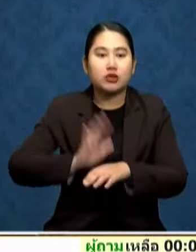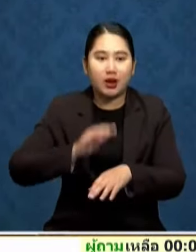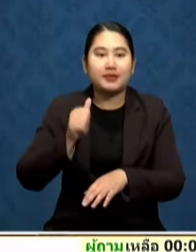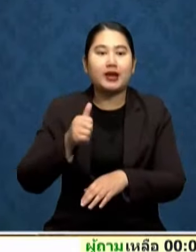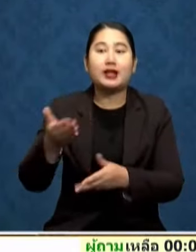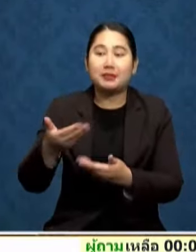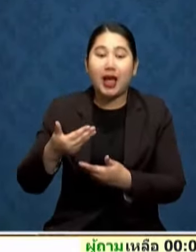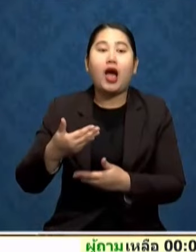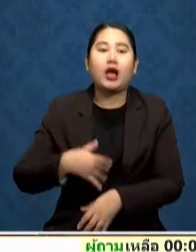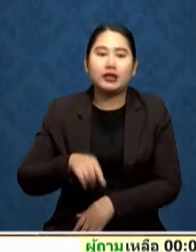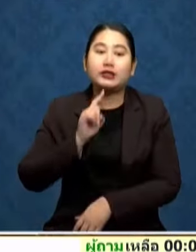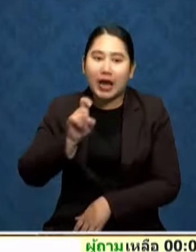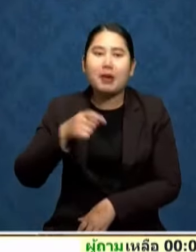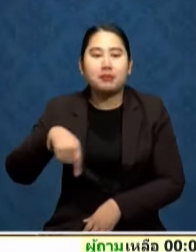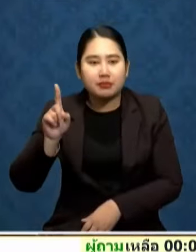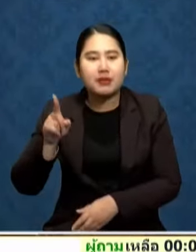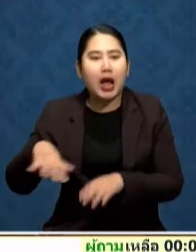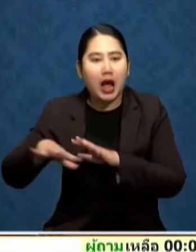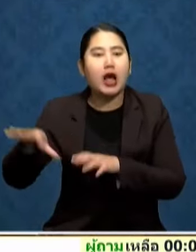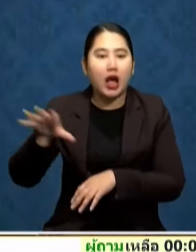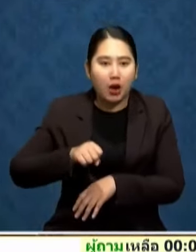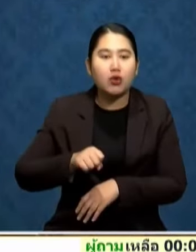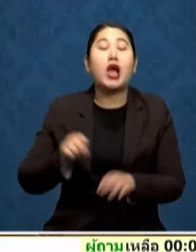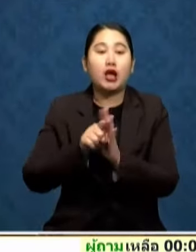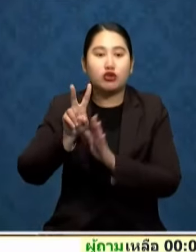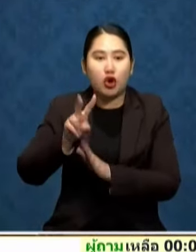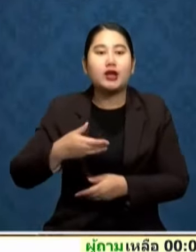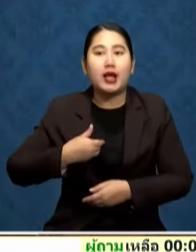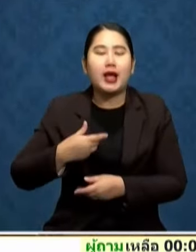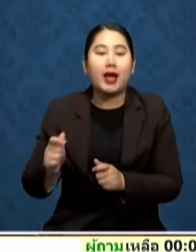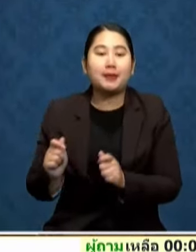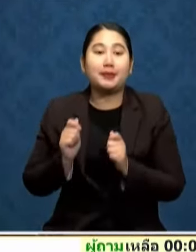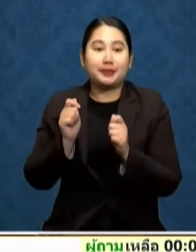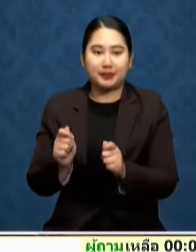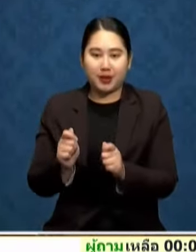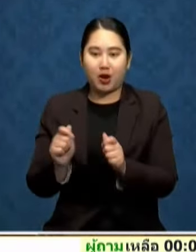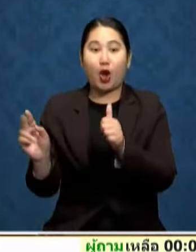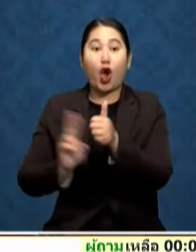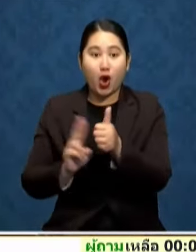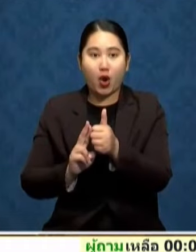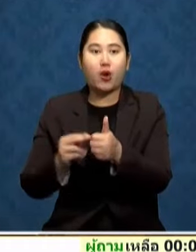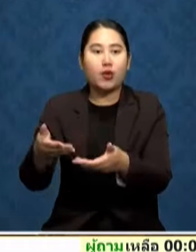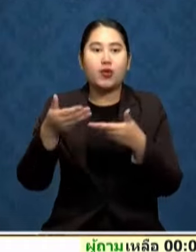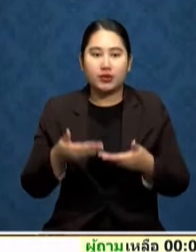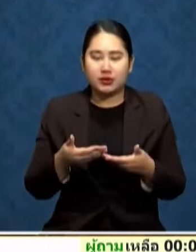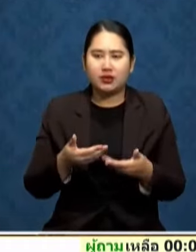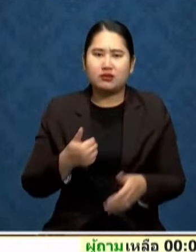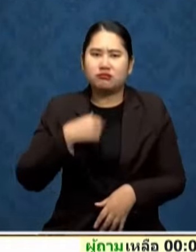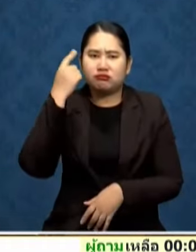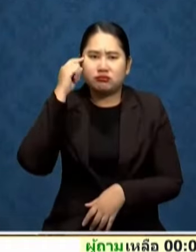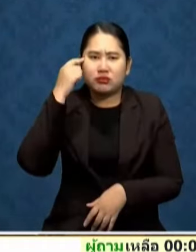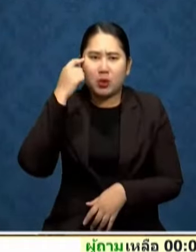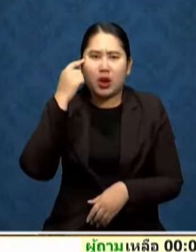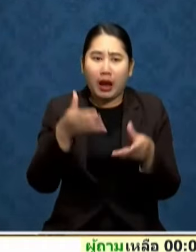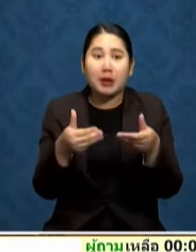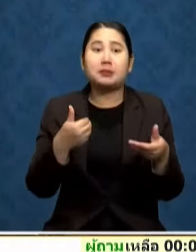ถามอะไรก็บอกว่าขอกลับไปเอาเอกสารเชิญครั้งที่สองมอบรองอธิบดีมาและก็ไม่ทราบด้วยซ้ำ